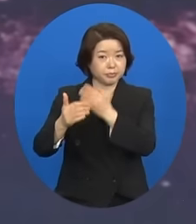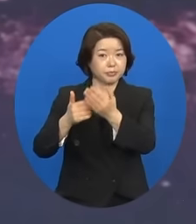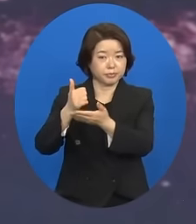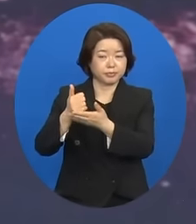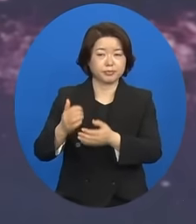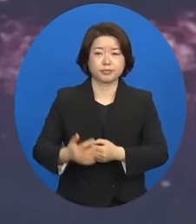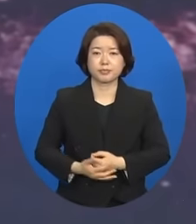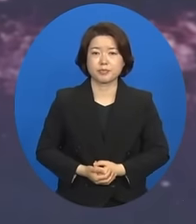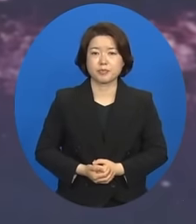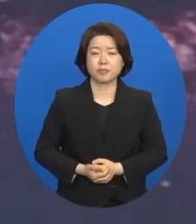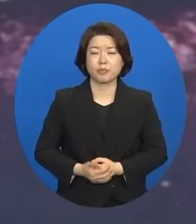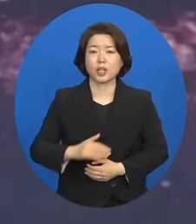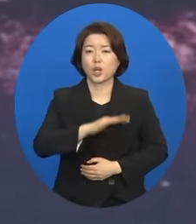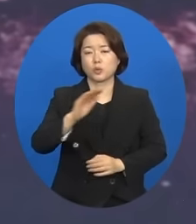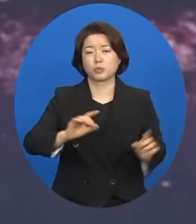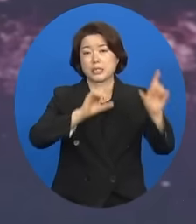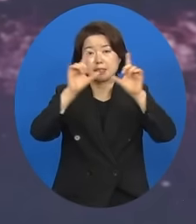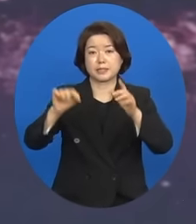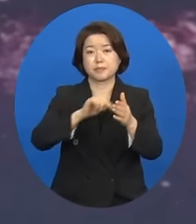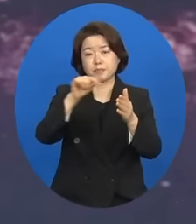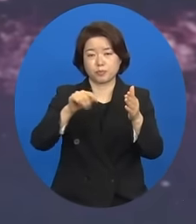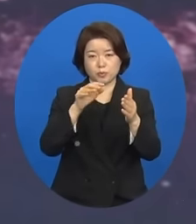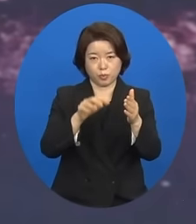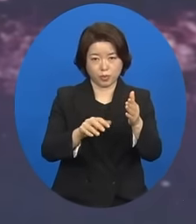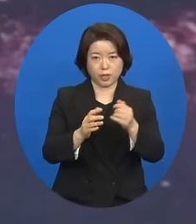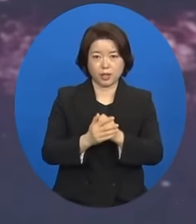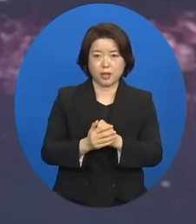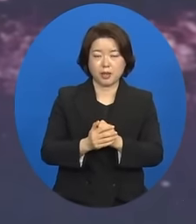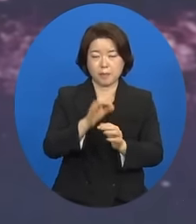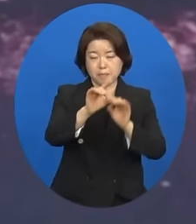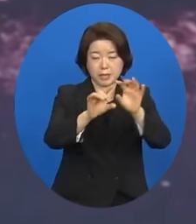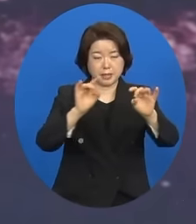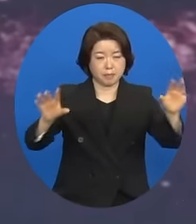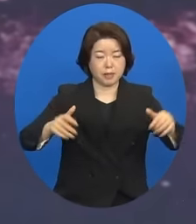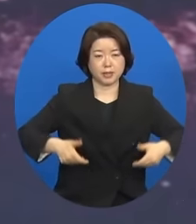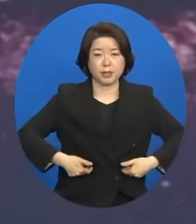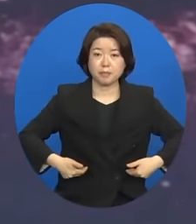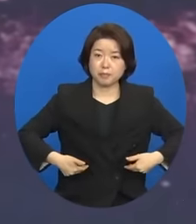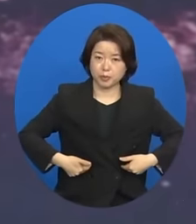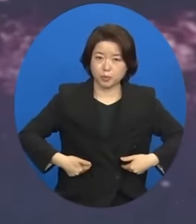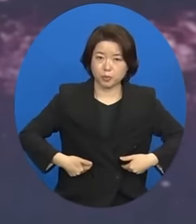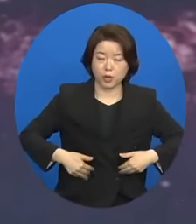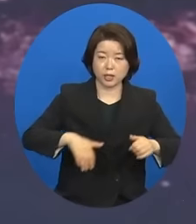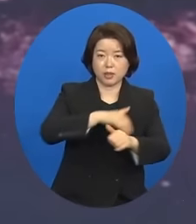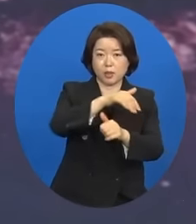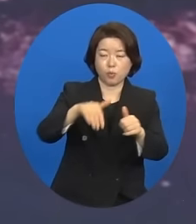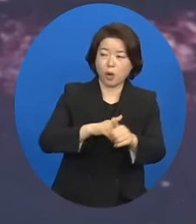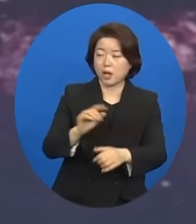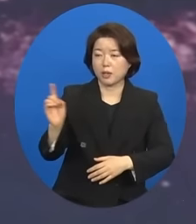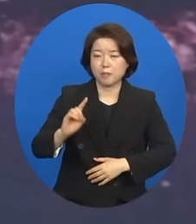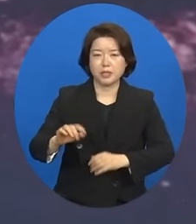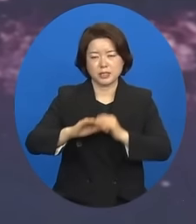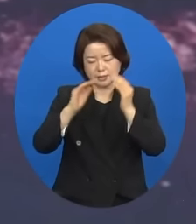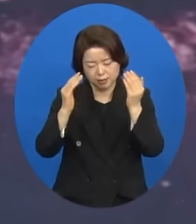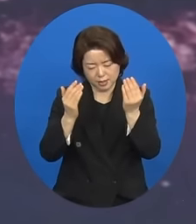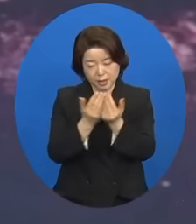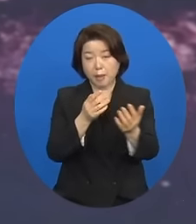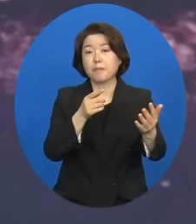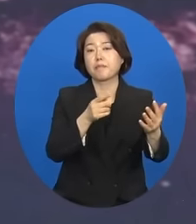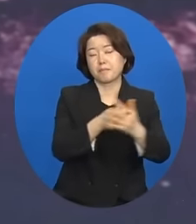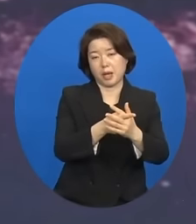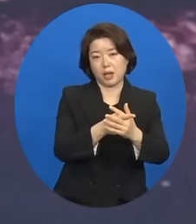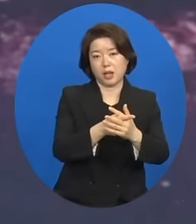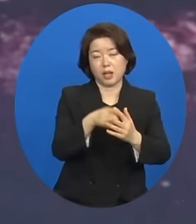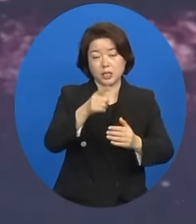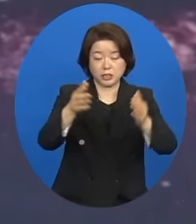하나님께서는 우리의 삶 가운데 각 사람에게 필요한 그 환경이 무엇인지를 다 서서